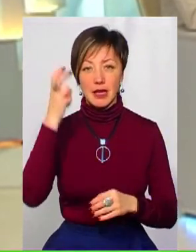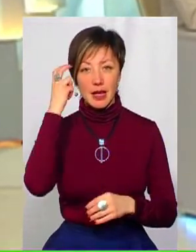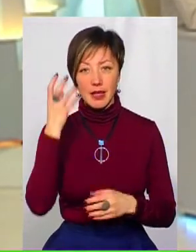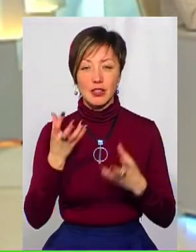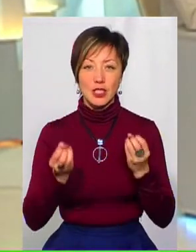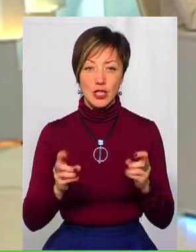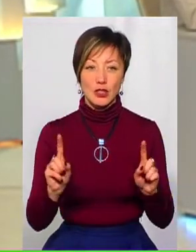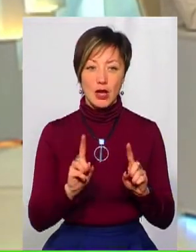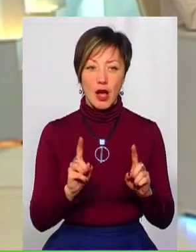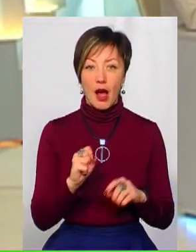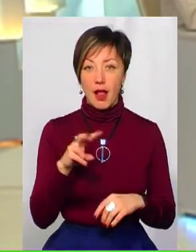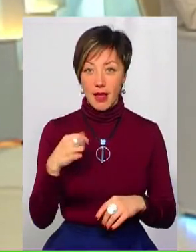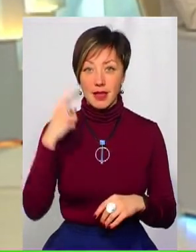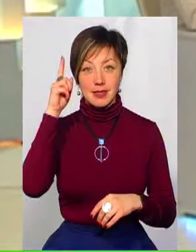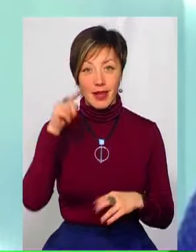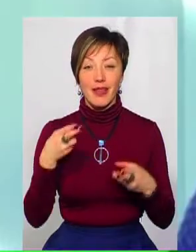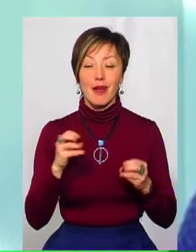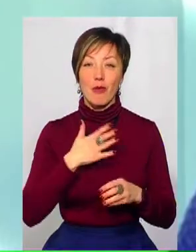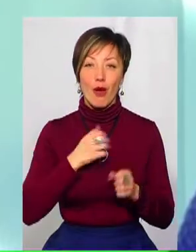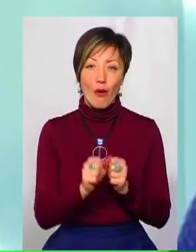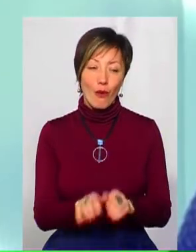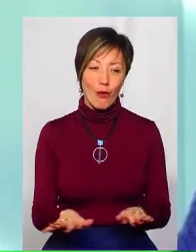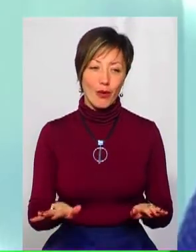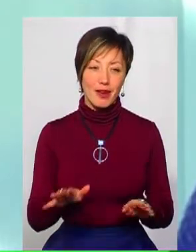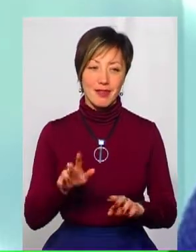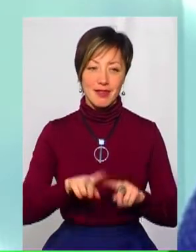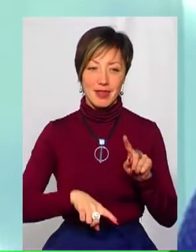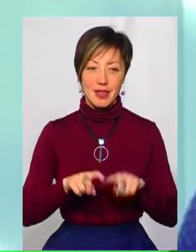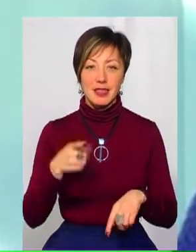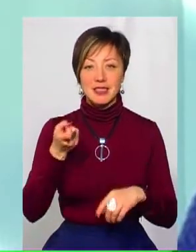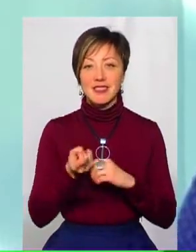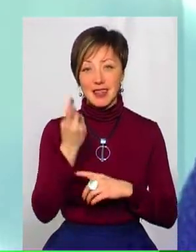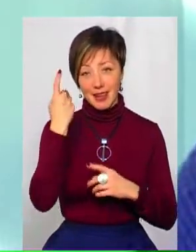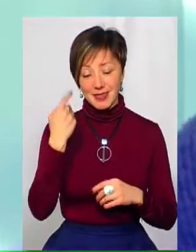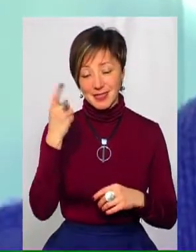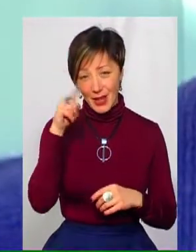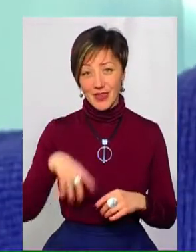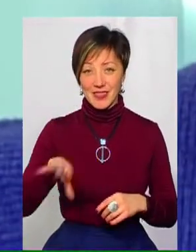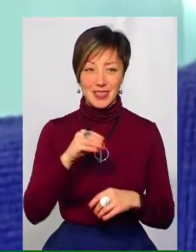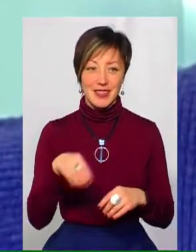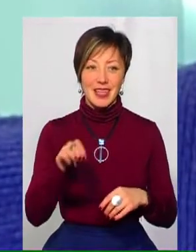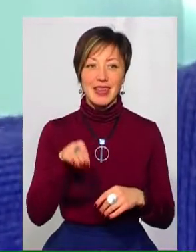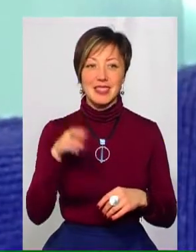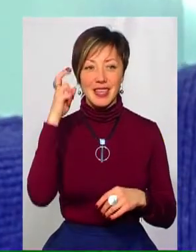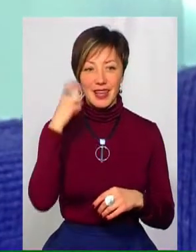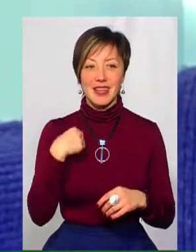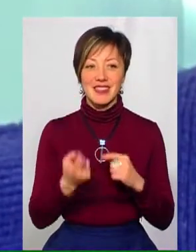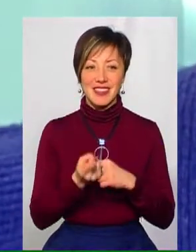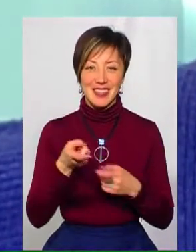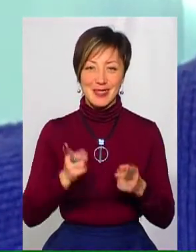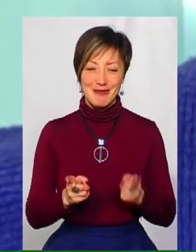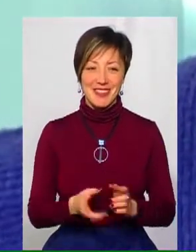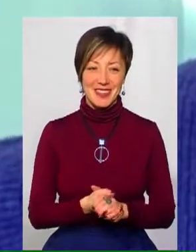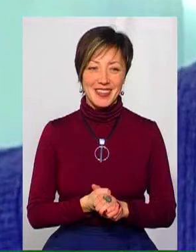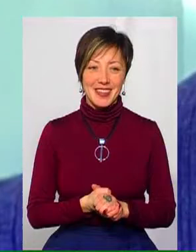чи ще щось, але ж то я знаю, де моє коріння. Ну, тобто, всі знають, звідки я прийшла. Я всім таксистам Києва розказую, звідки я насправді. Всім